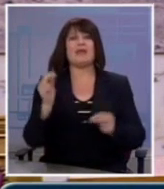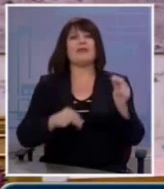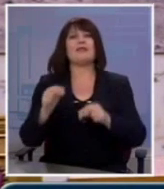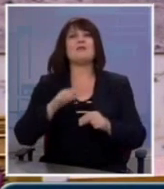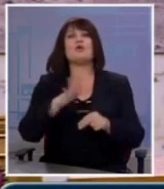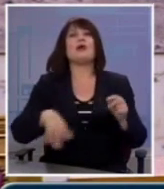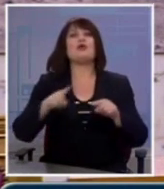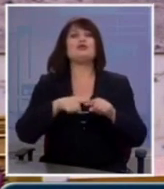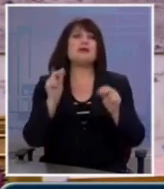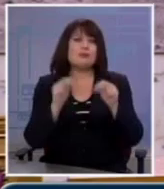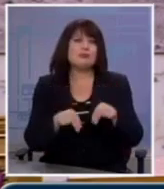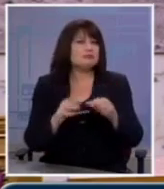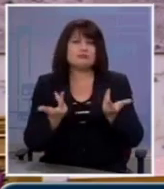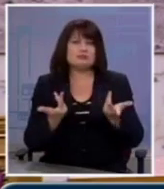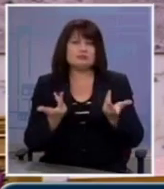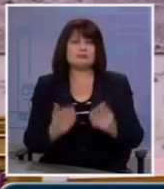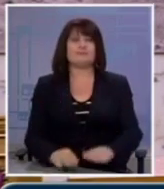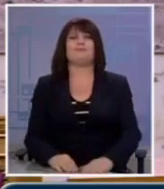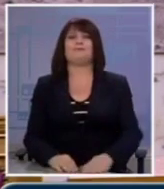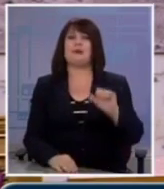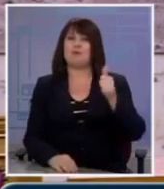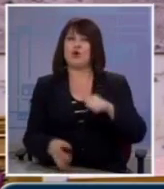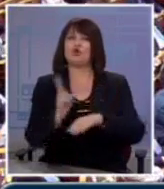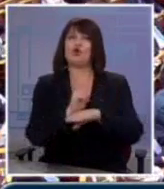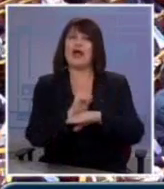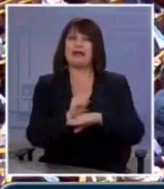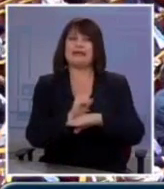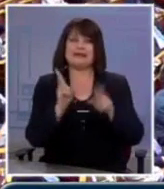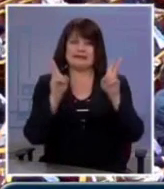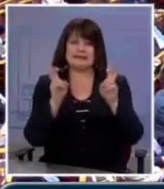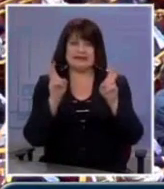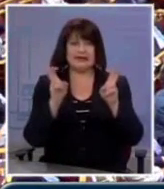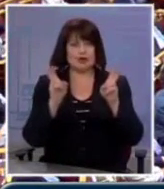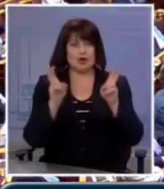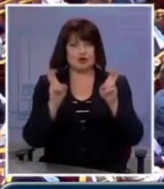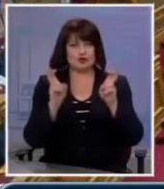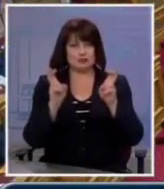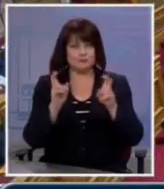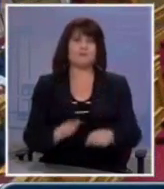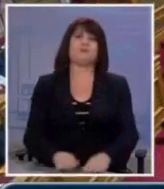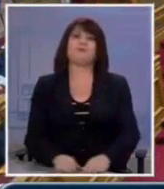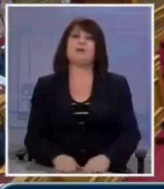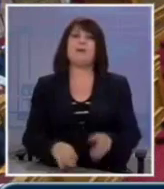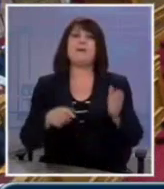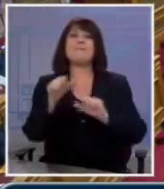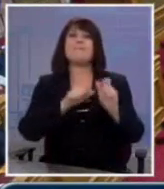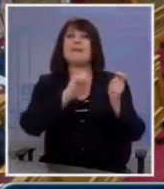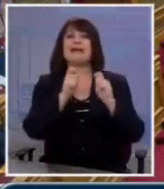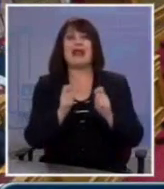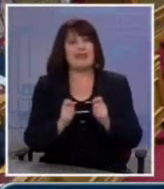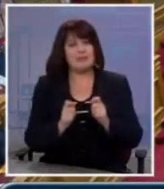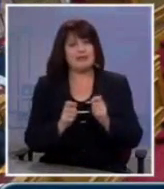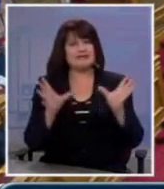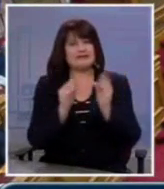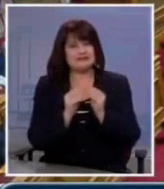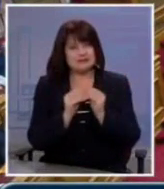δημοψήφισμα. Το πρώτο έγγραφο τιτλοφορείται Reforms for the completion of the current